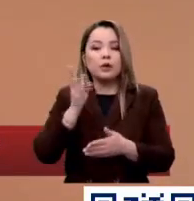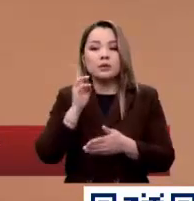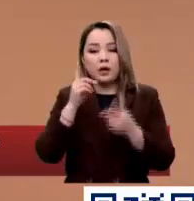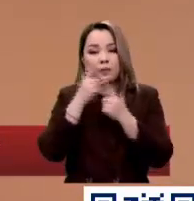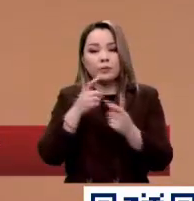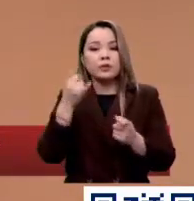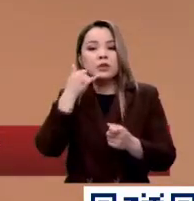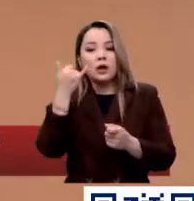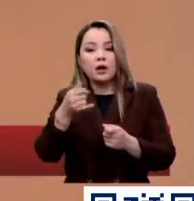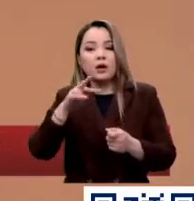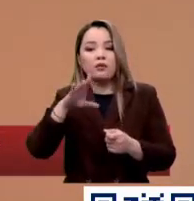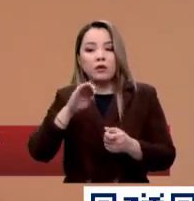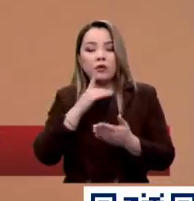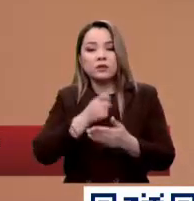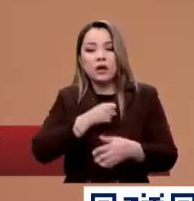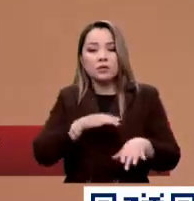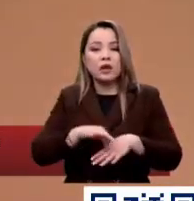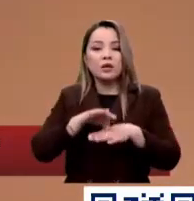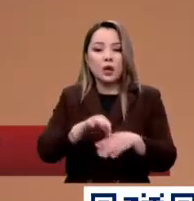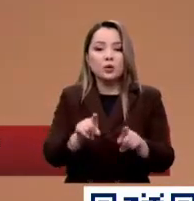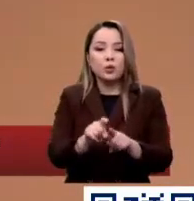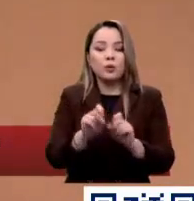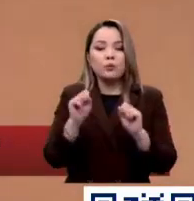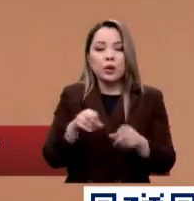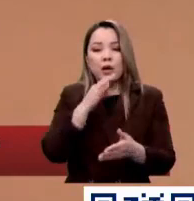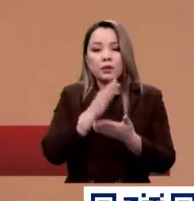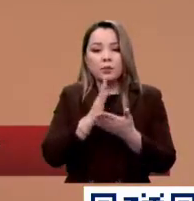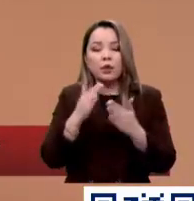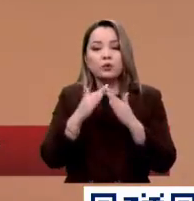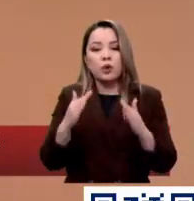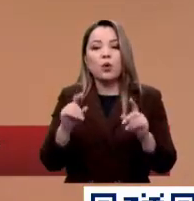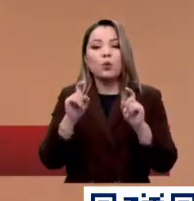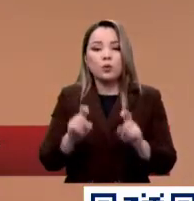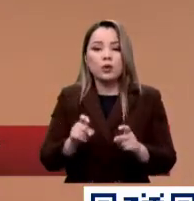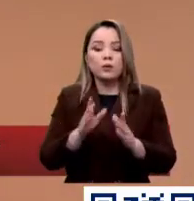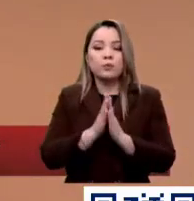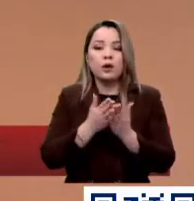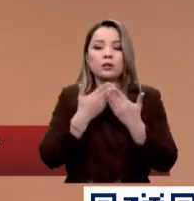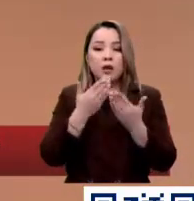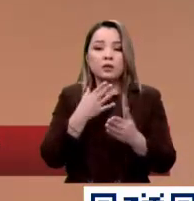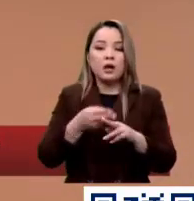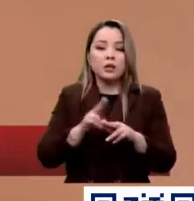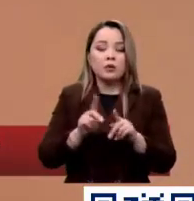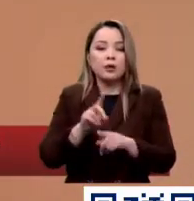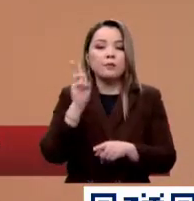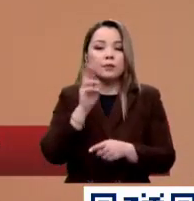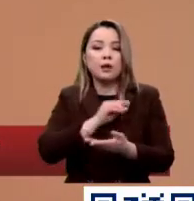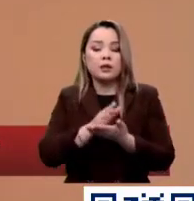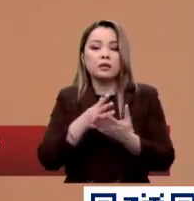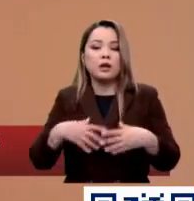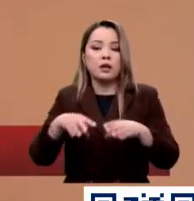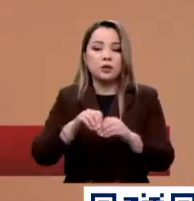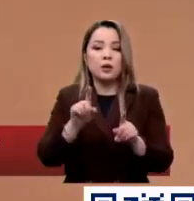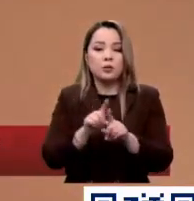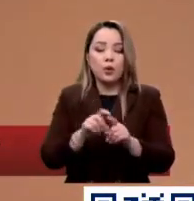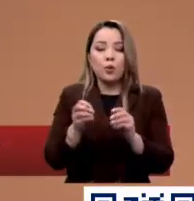хабарласып едік, Львовта да әскери операциялар өтіп жатқан болуы мүмкін. Үйде отыра тұрыңдар деді. Бірақ одан кейін елшілік қызметкерлерінің отбасылары